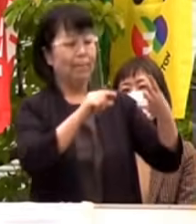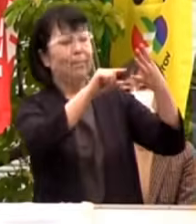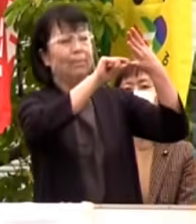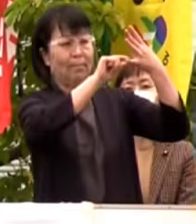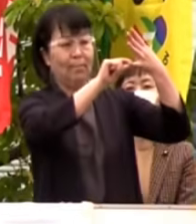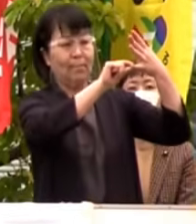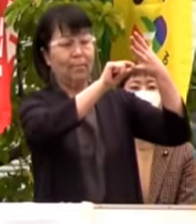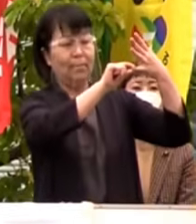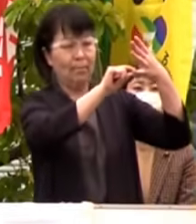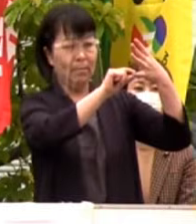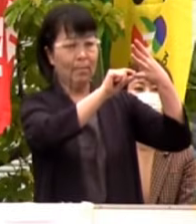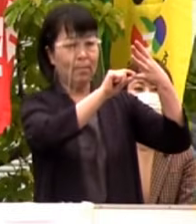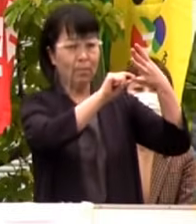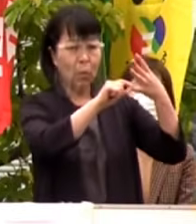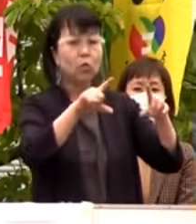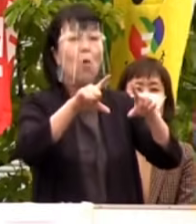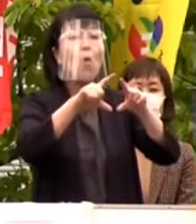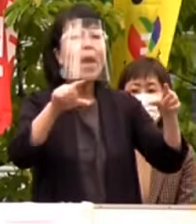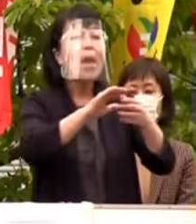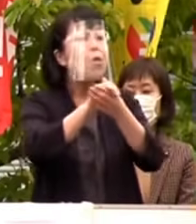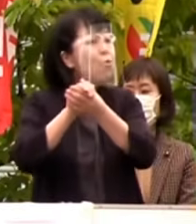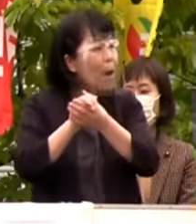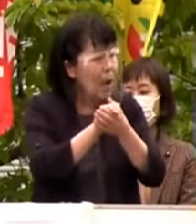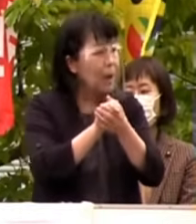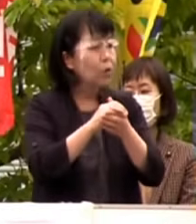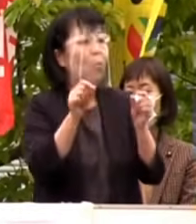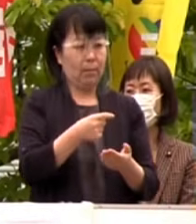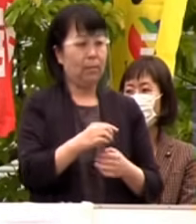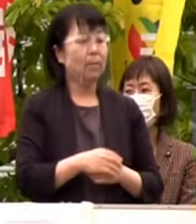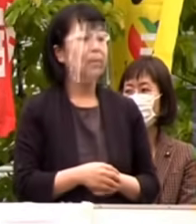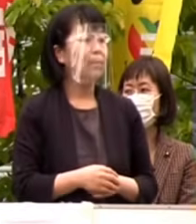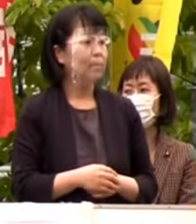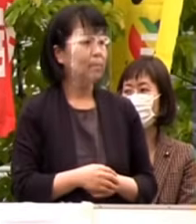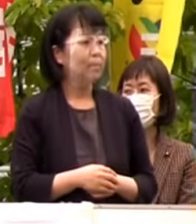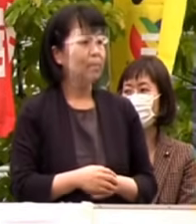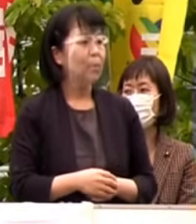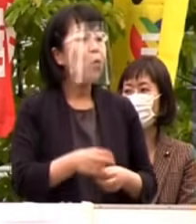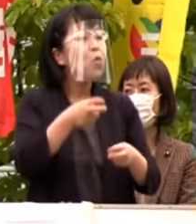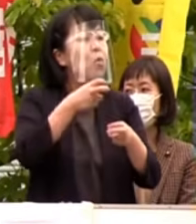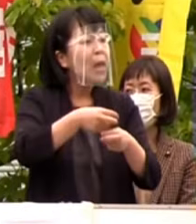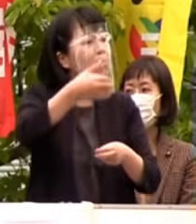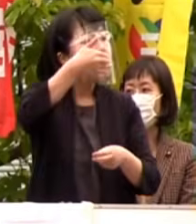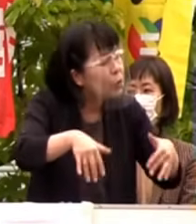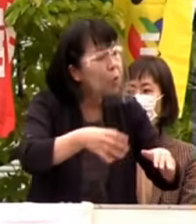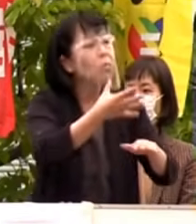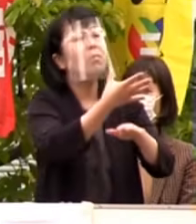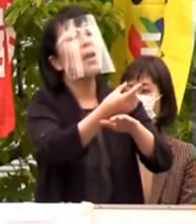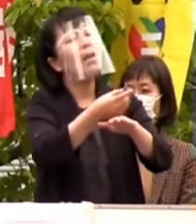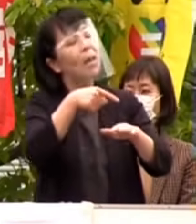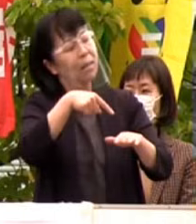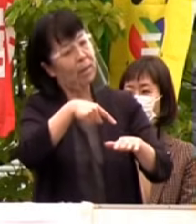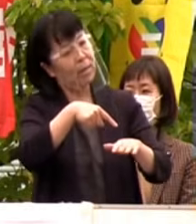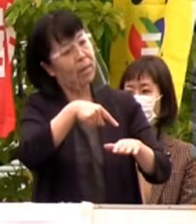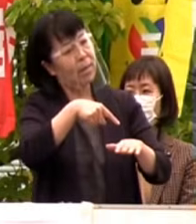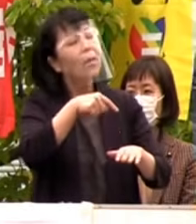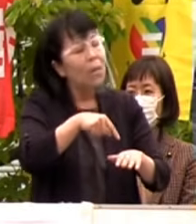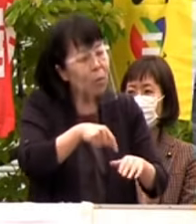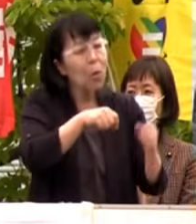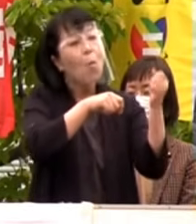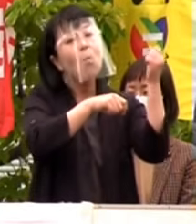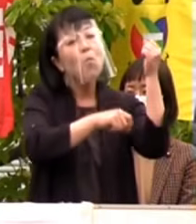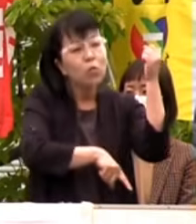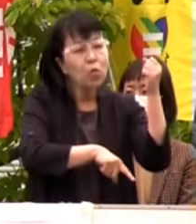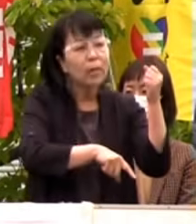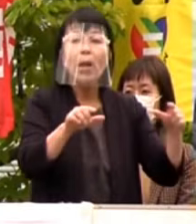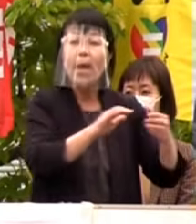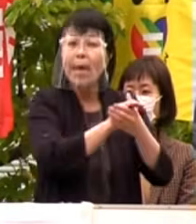に平和の問題も一言訴えたい。憲法9条という宝物を持っている。これを生かした平和